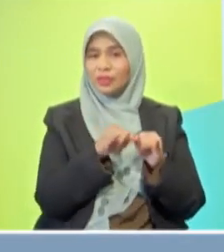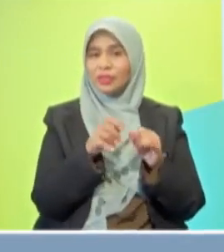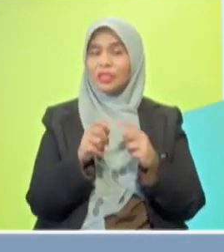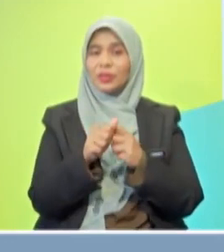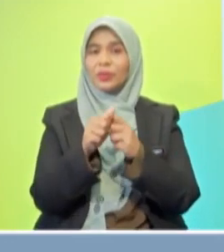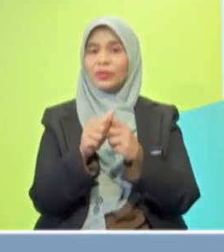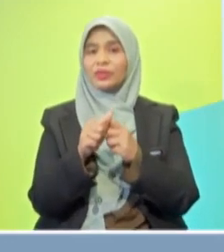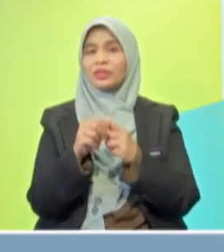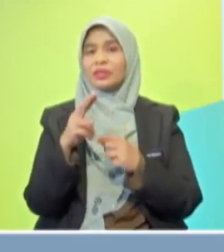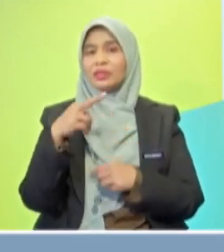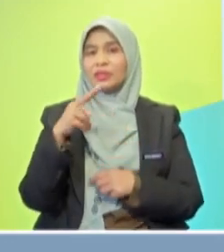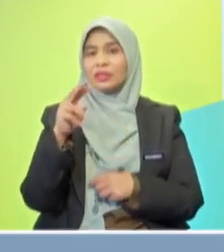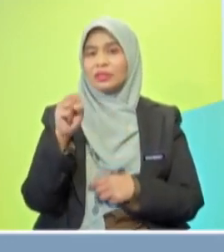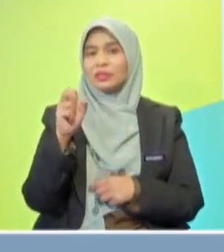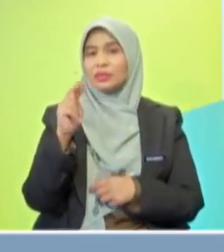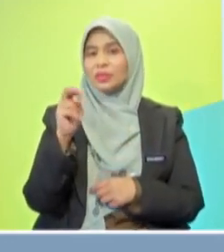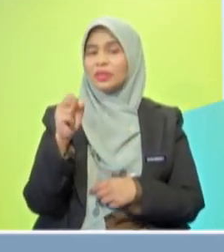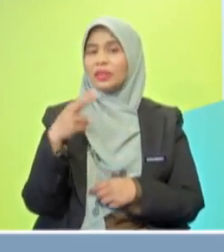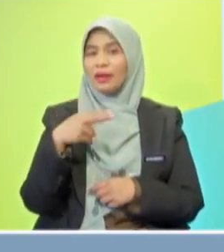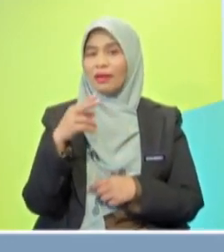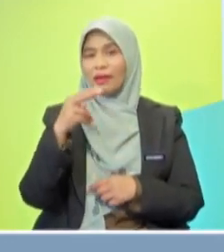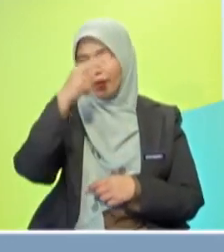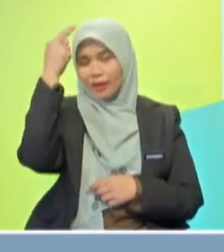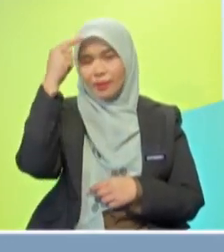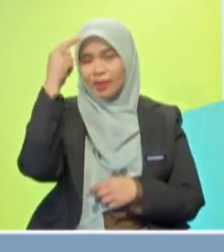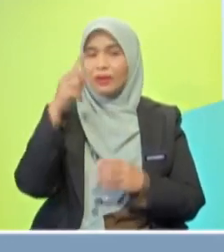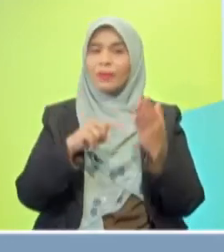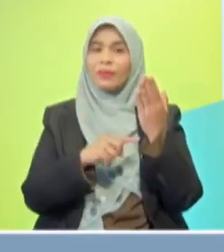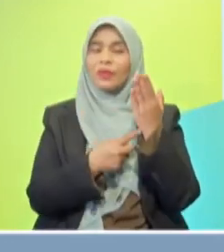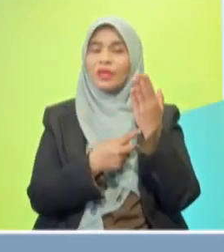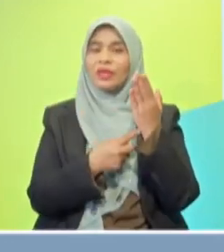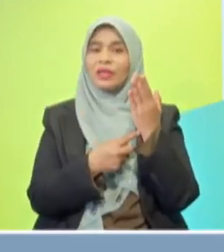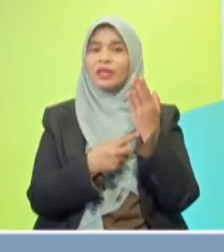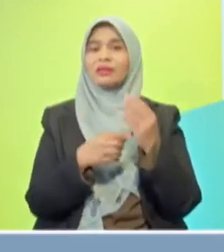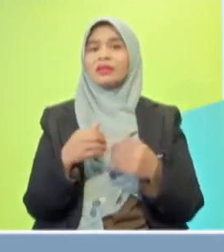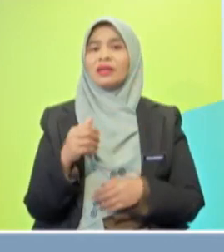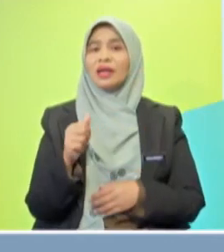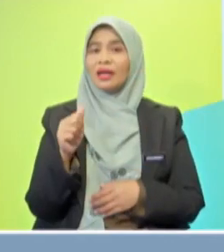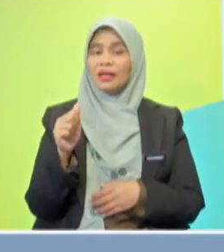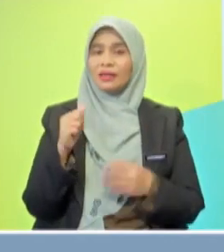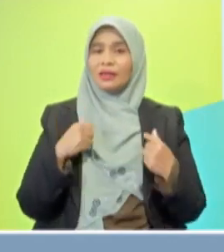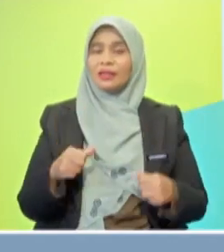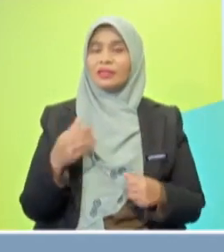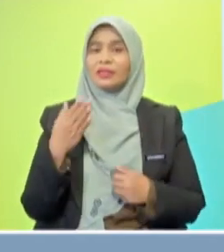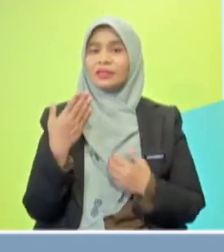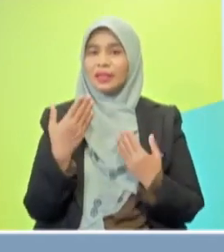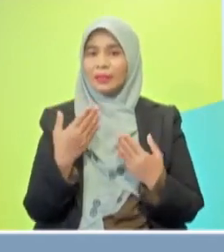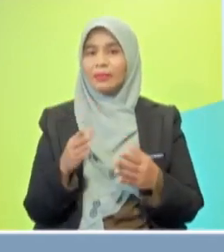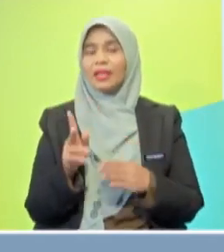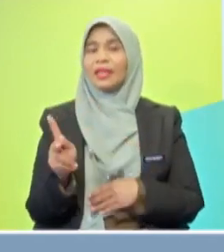dengan tangan kanan. Okey, turun tangan. Okey, memulakan anggota sebelah kiri ketika